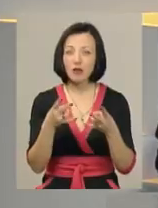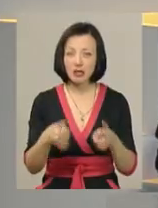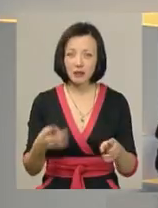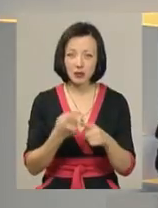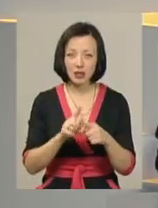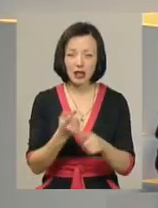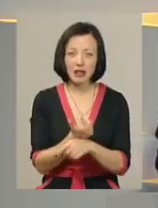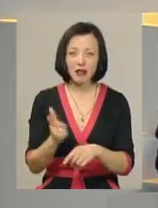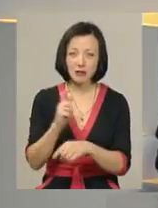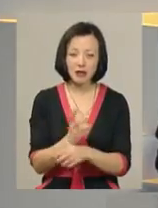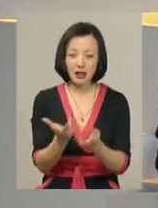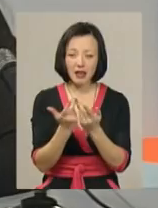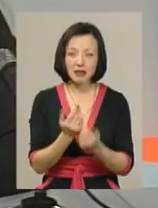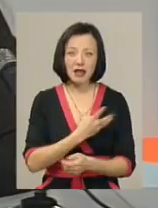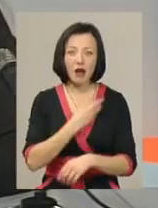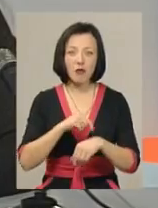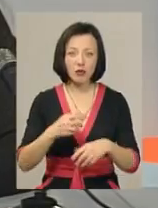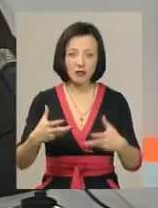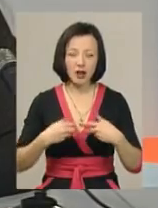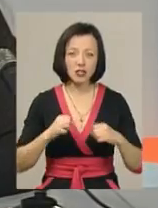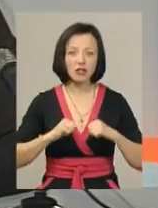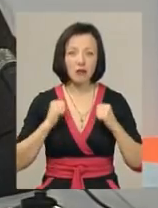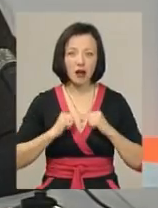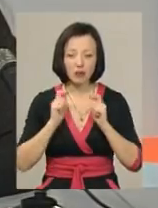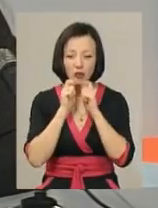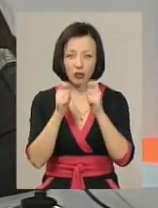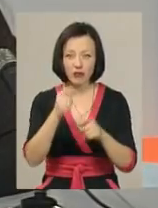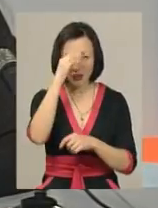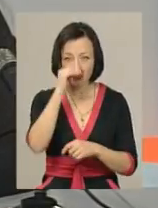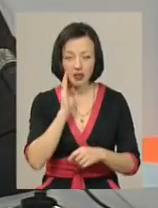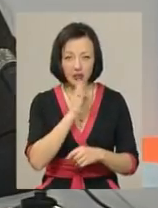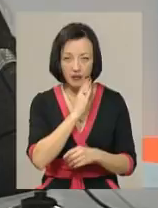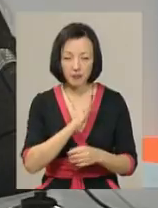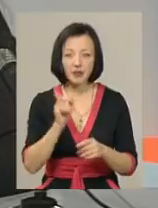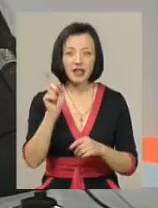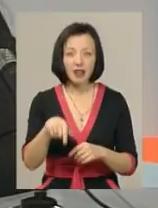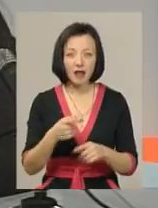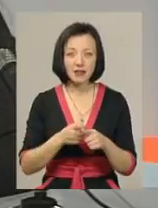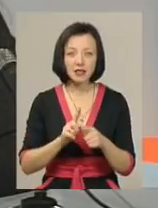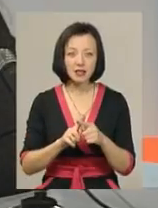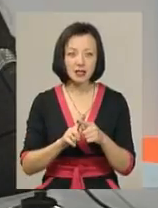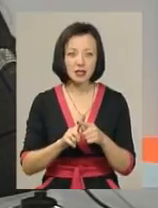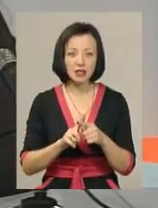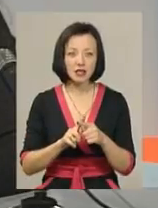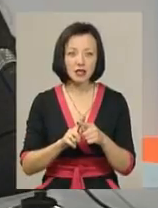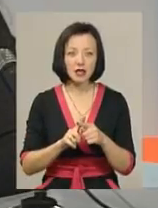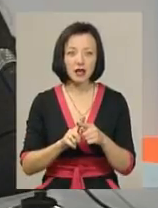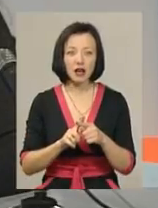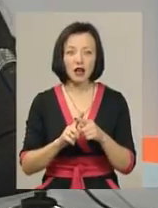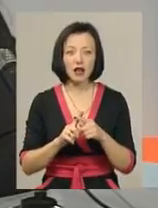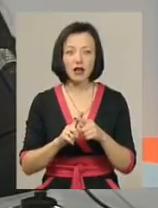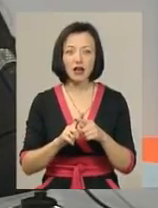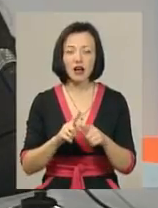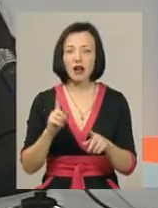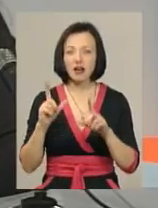ота надмірна кількість емоцій і вражень яку намагаються подарувати їм батьки навіть оті походи в чудоленди в